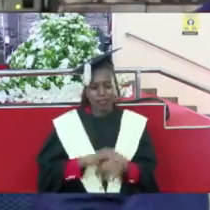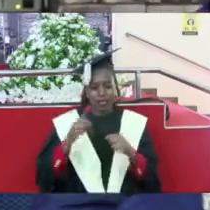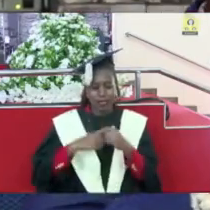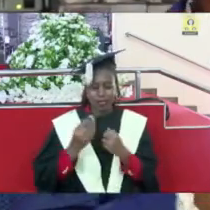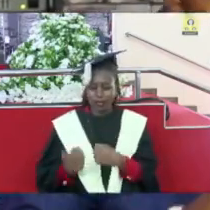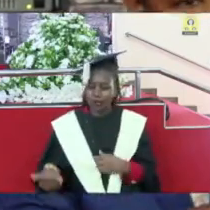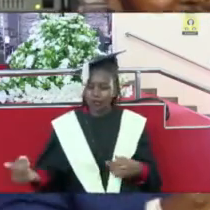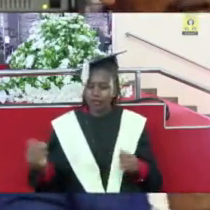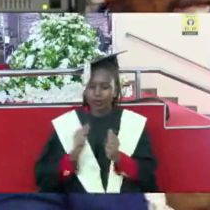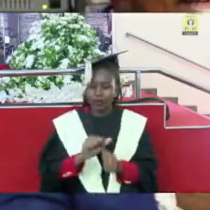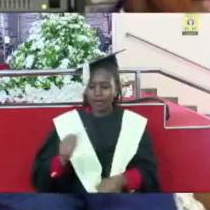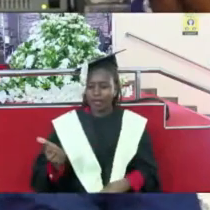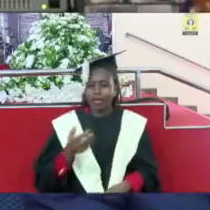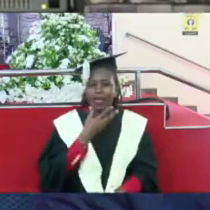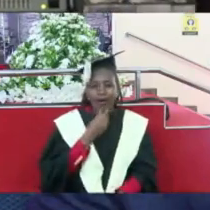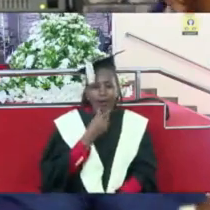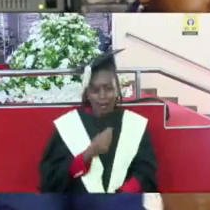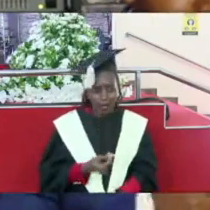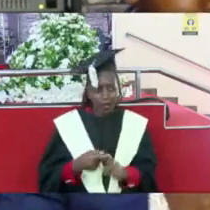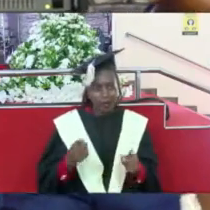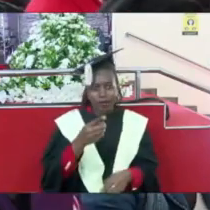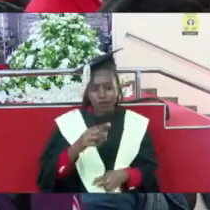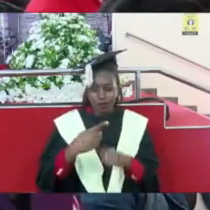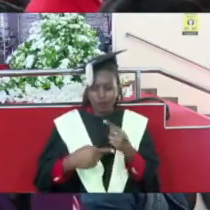Na unaomba na kufunga.